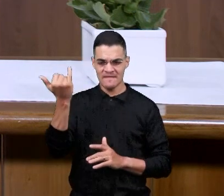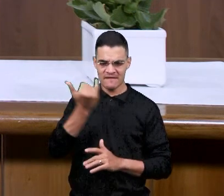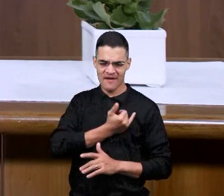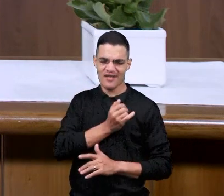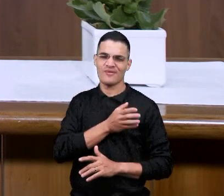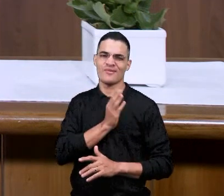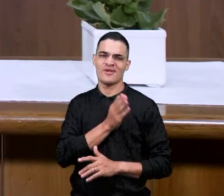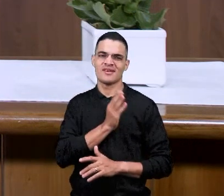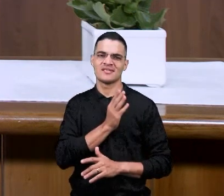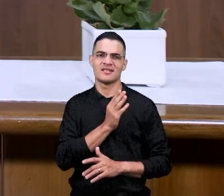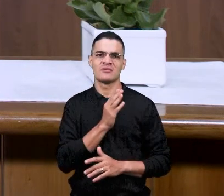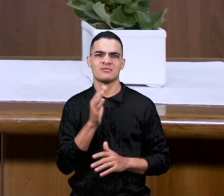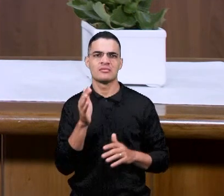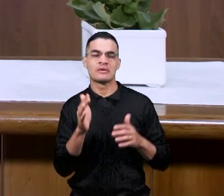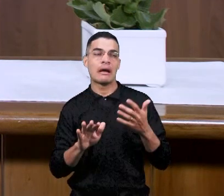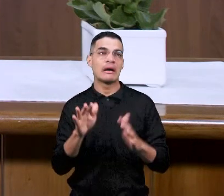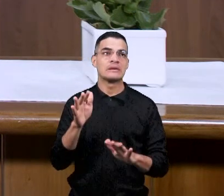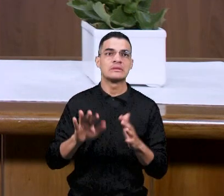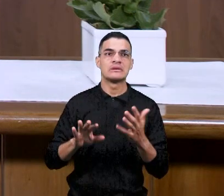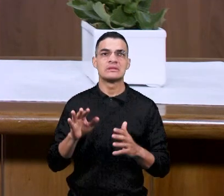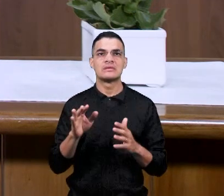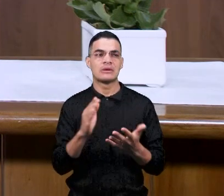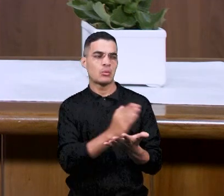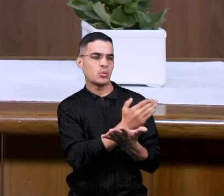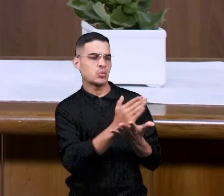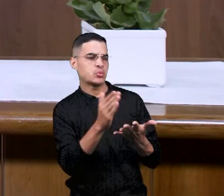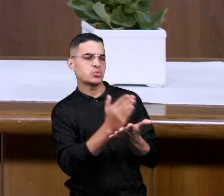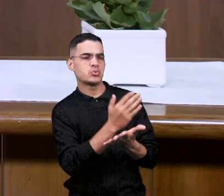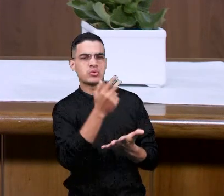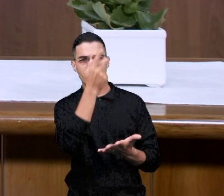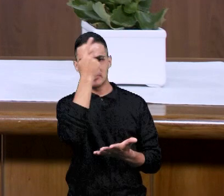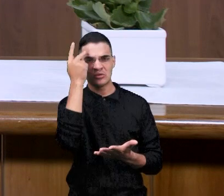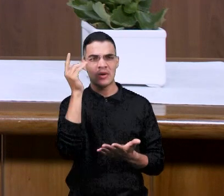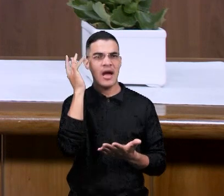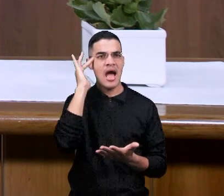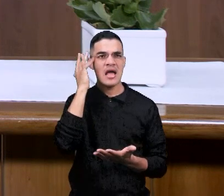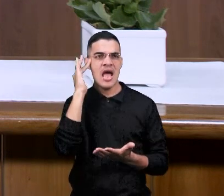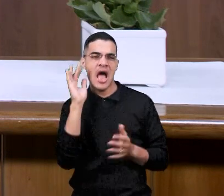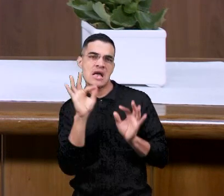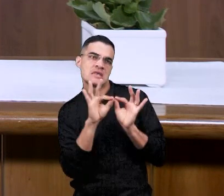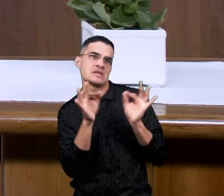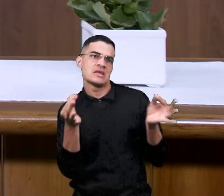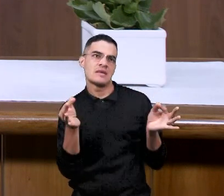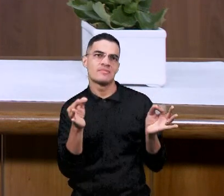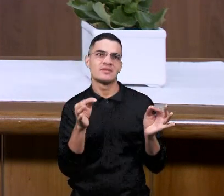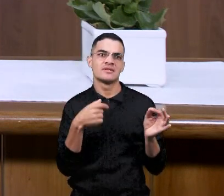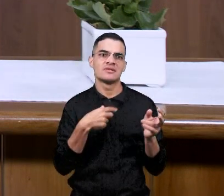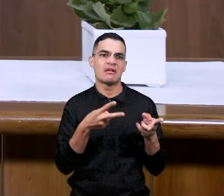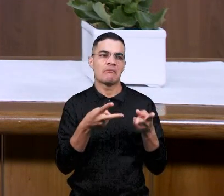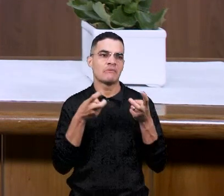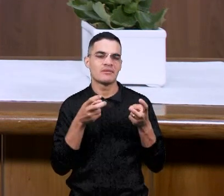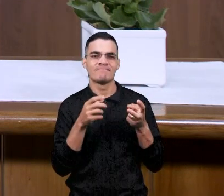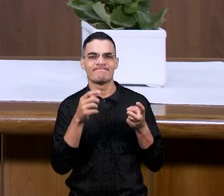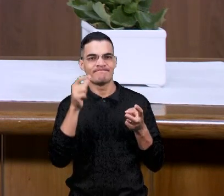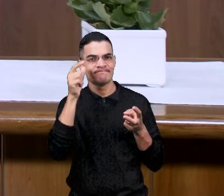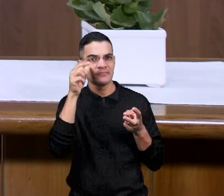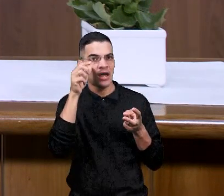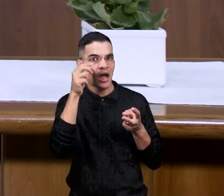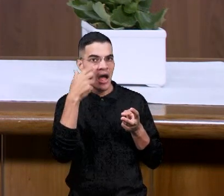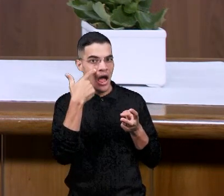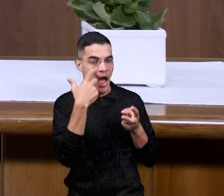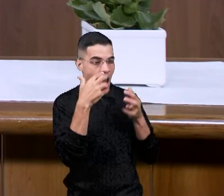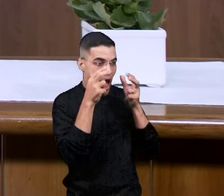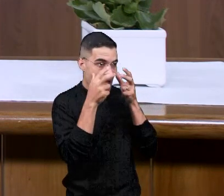fois, quelques personnes pensent qu'ils sont des langes plus simples, ils ne font pas beaucoup attention, mais